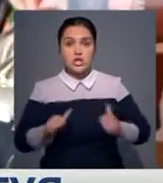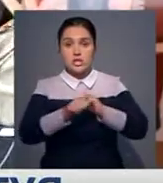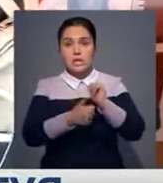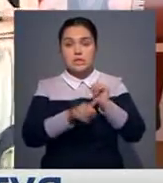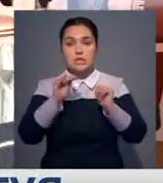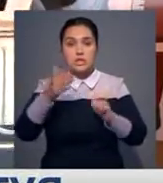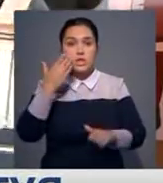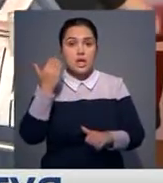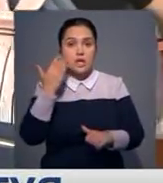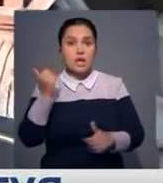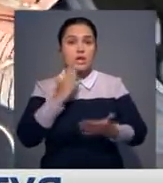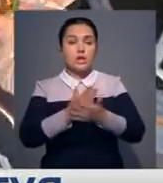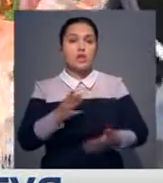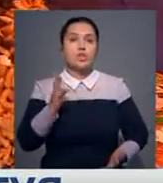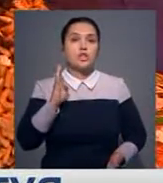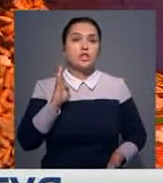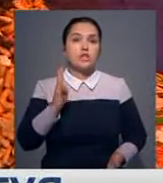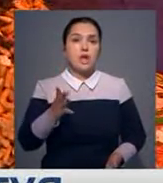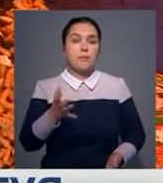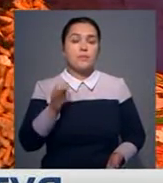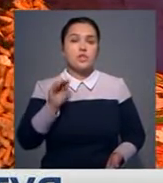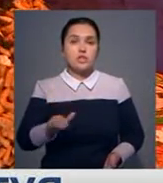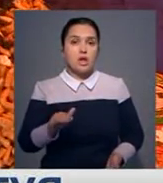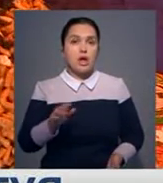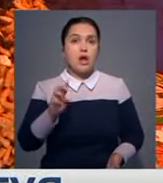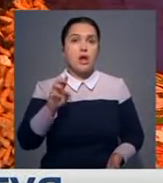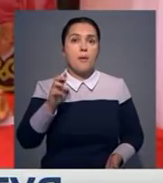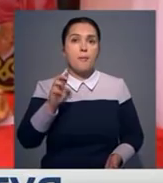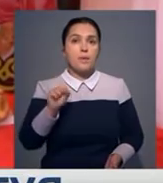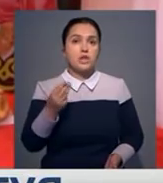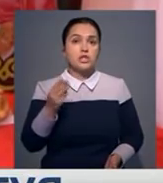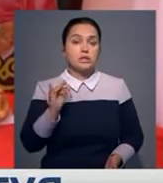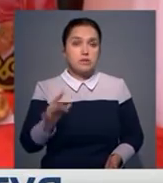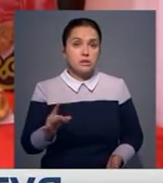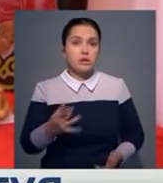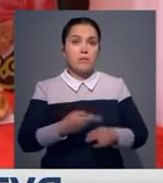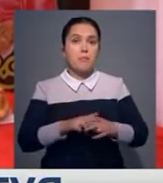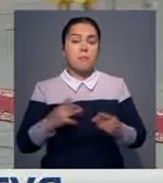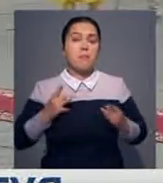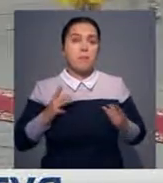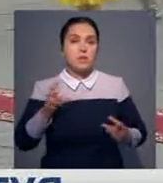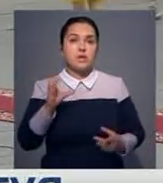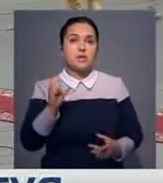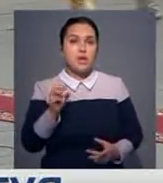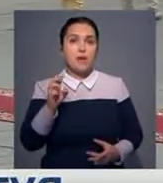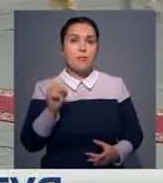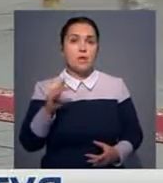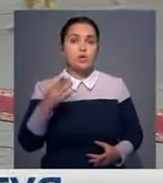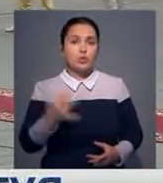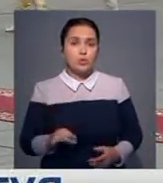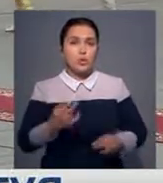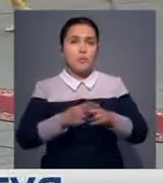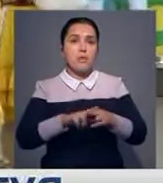больше 16 тысяч татар и свыше 4500 башкир. По словам организаторов, праздник Сабантуй уже давно вышел за